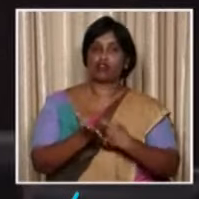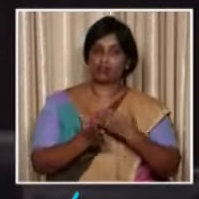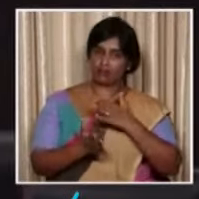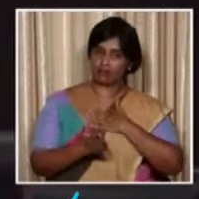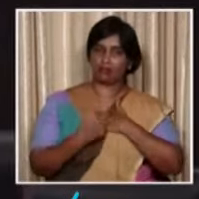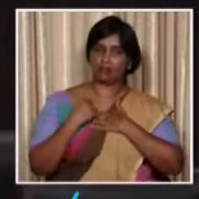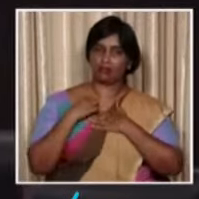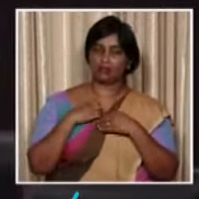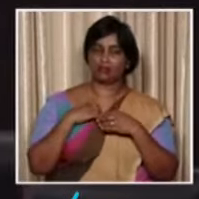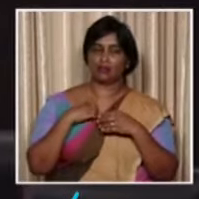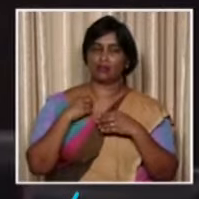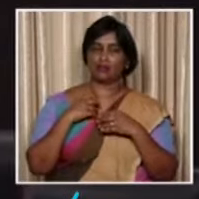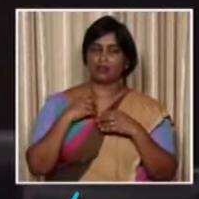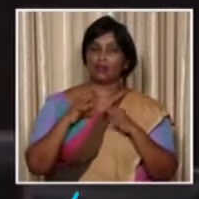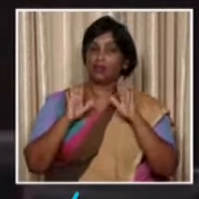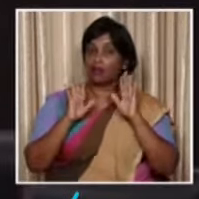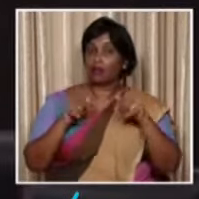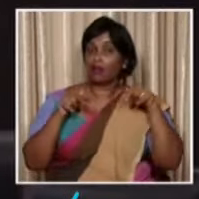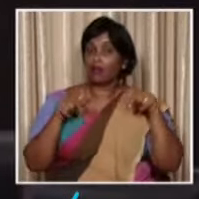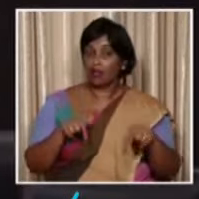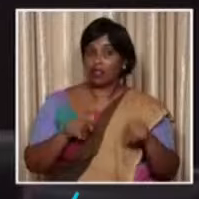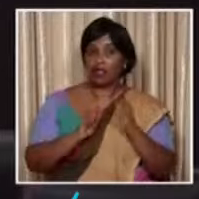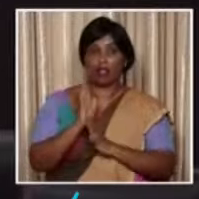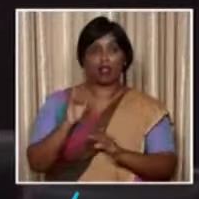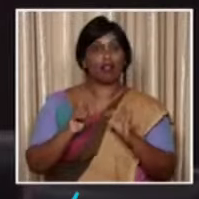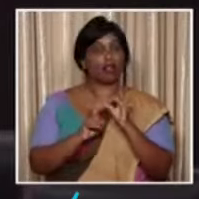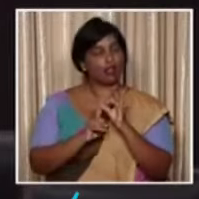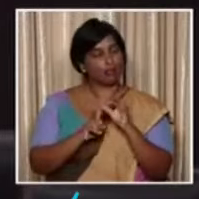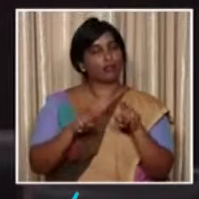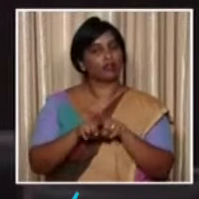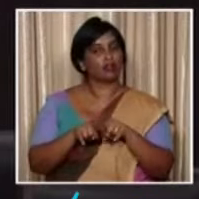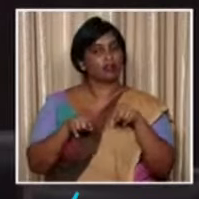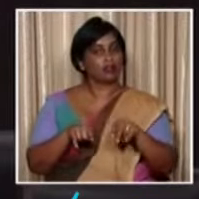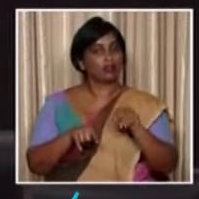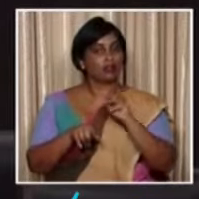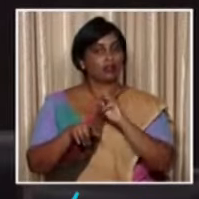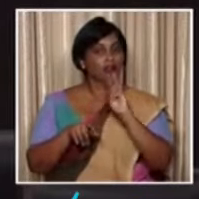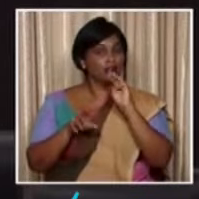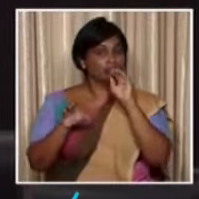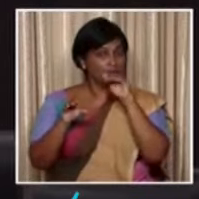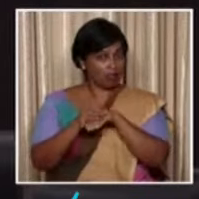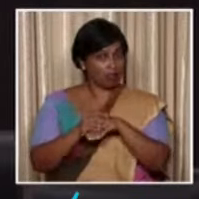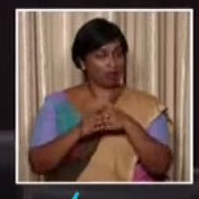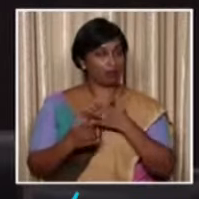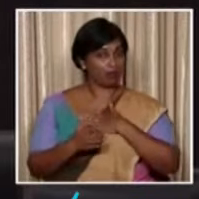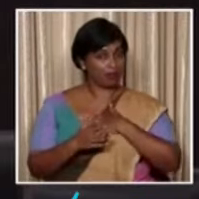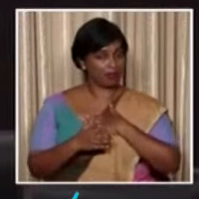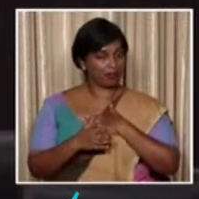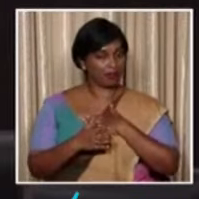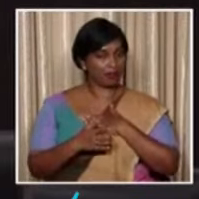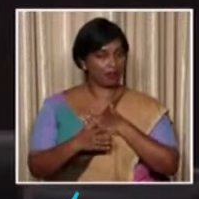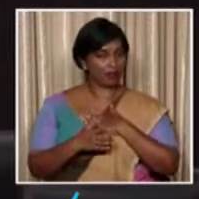රණසිංහ විදියට හැබැයි අද ඇමතිවරයෙක් විදියට මේ 30 ඇතුළේ ඉන්න මගේ